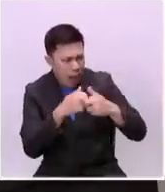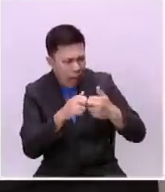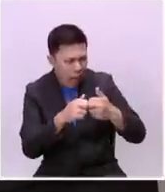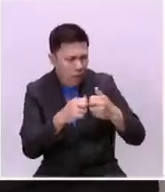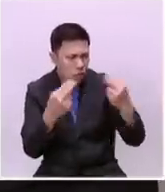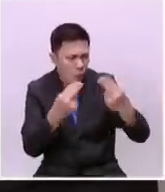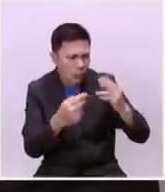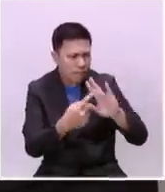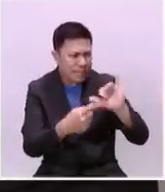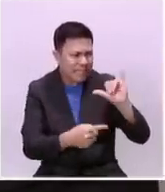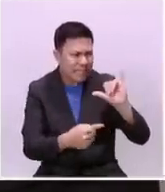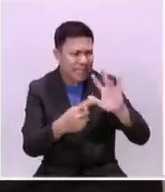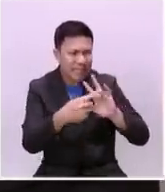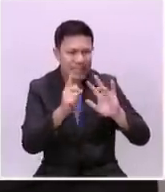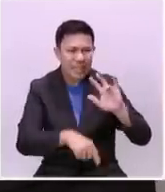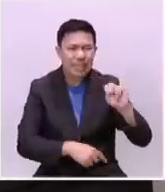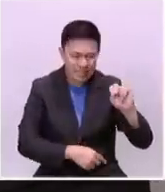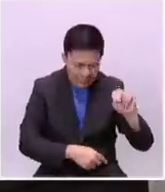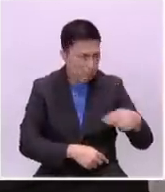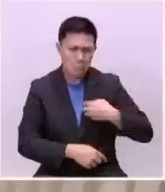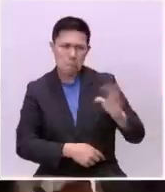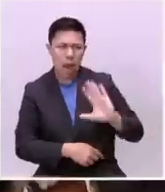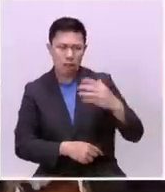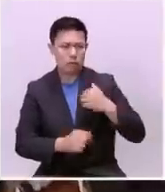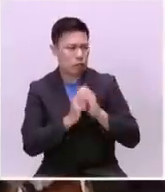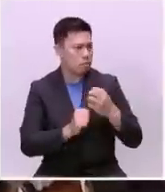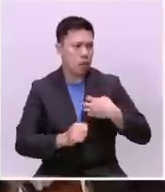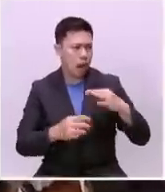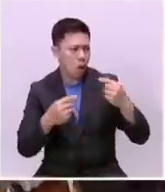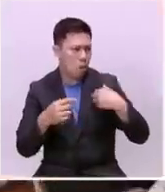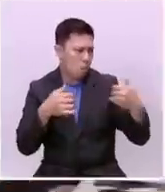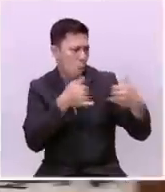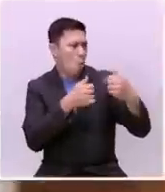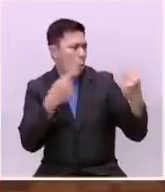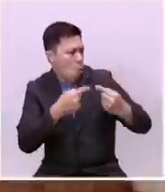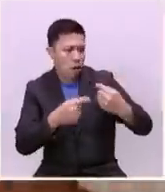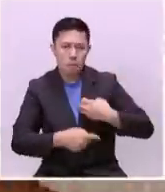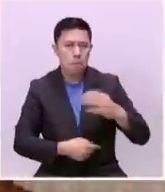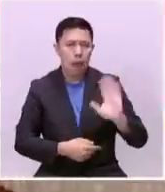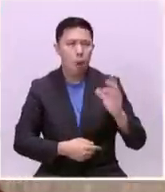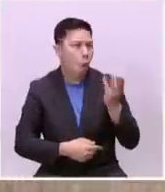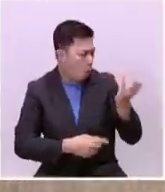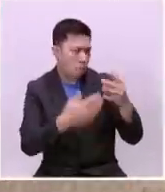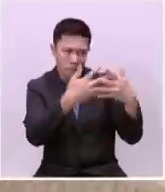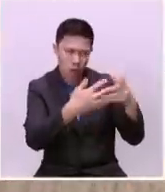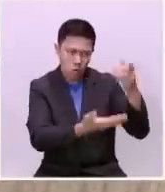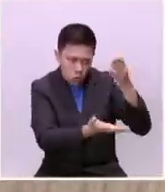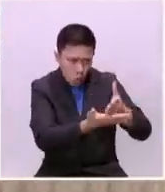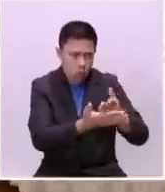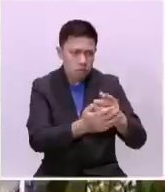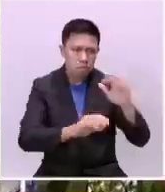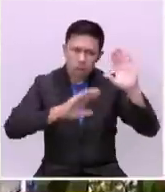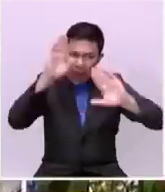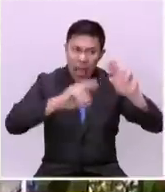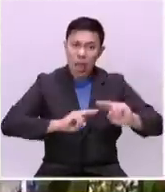ยืนยันว่าจีนเนี่ยไม่ต้องการทั้งการเผชิญหน้าแล้วก็การขัดแย้งทั้งนั้นเลยบอกว่าเขาเรียกร้องให้สหรัฐหยุดนำประชาธิปไ